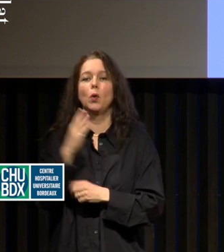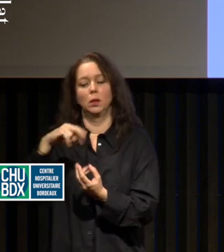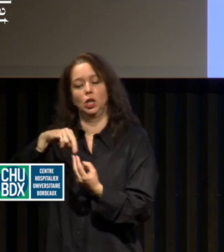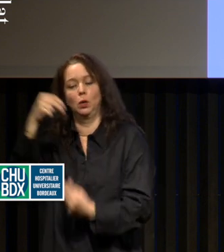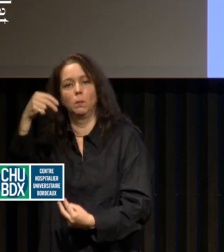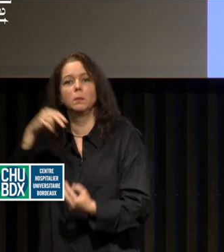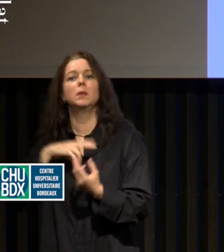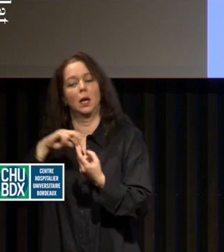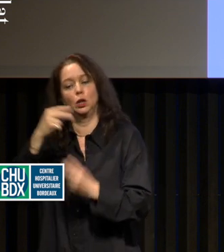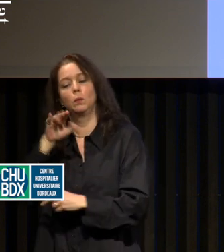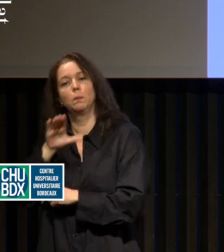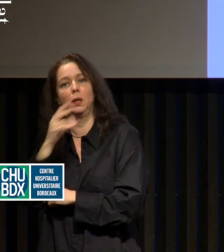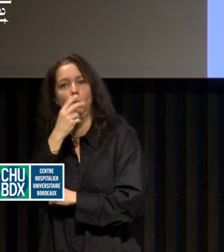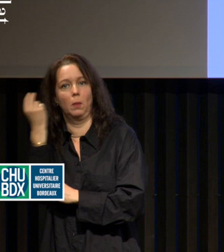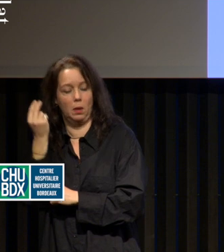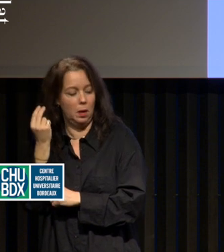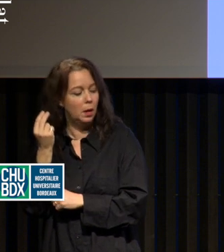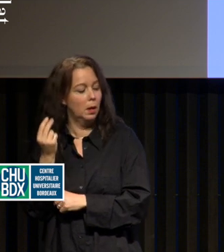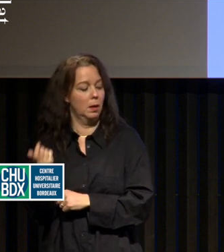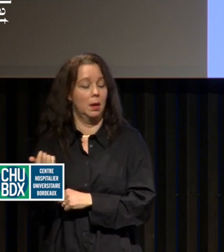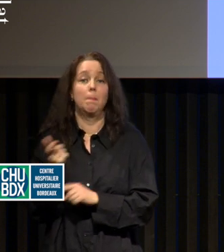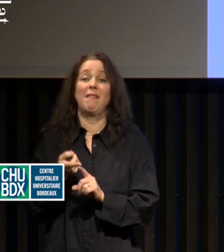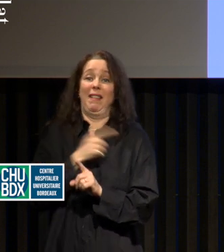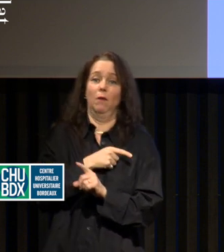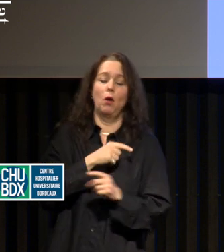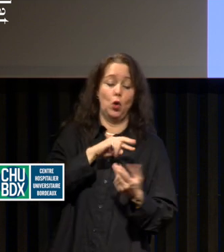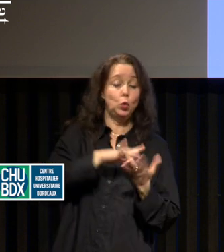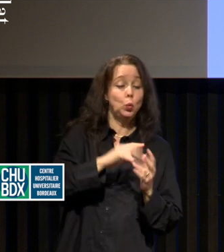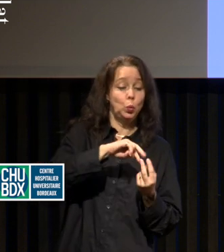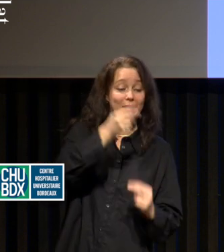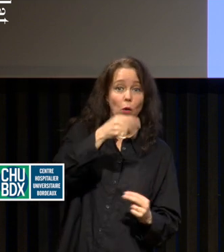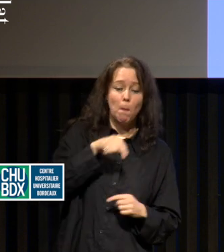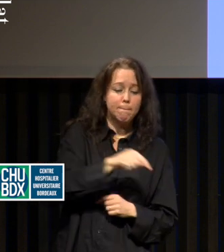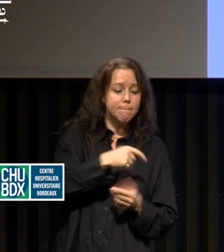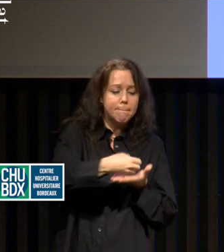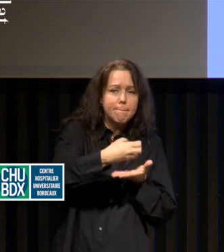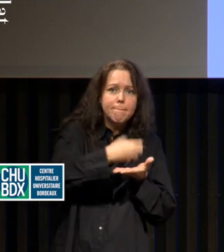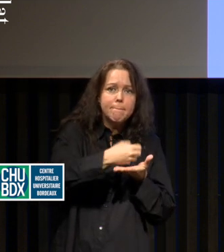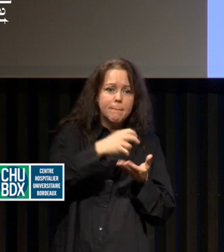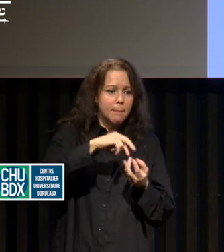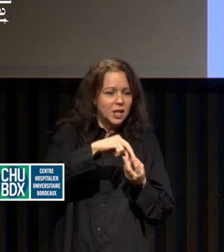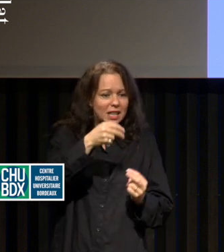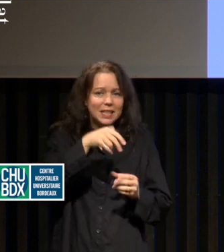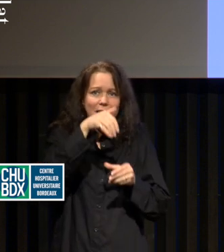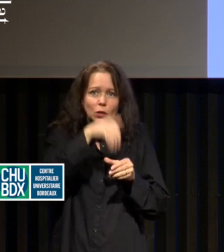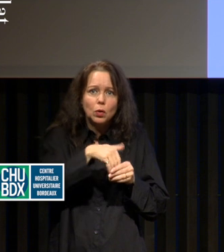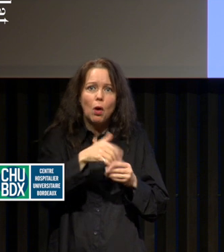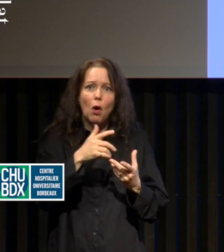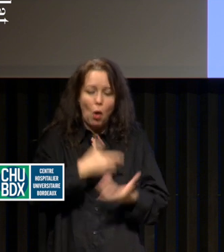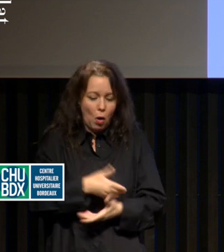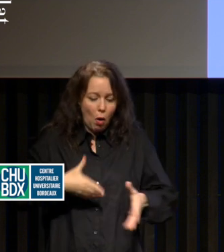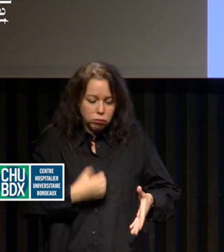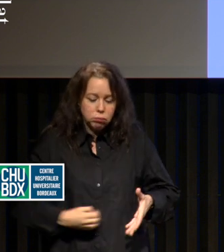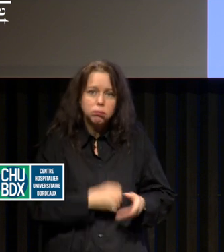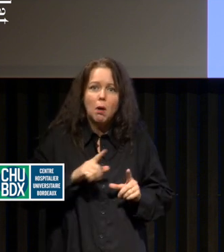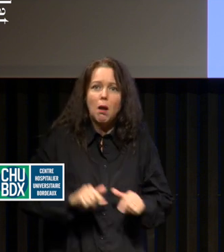génome de l'humain, et puisque je vous ai mis sur la diapositive précédente, tous ces génomes, toutes ces informations génétiques dont nous disposons dans notre tube digestif,